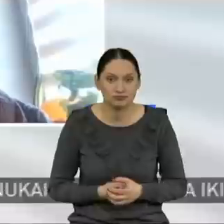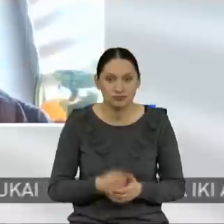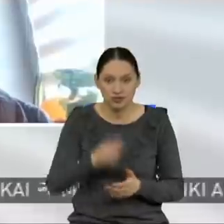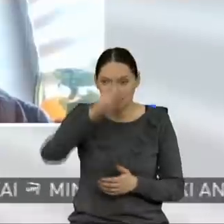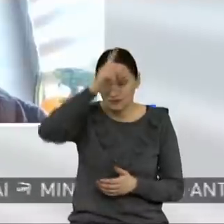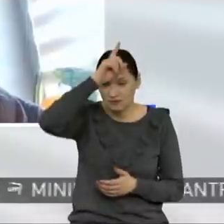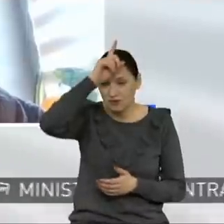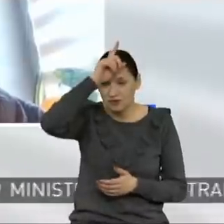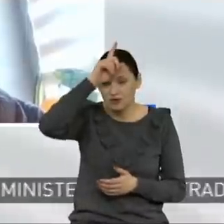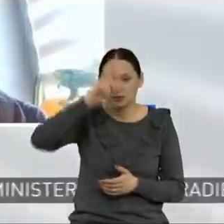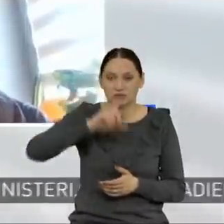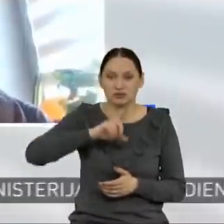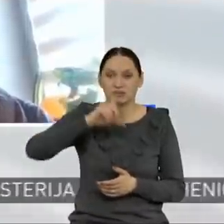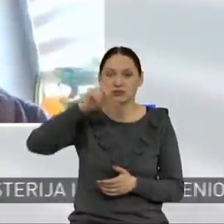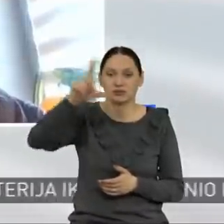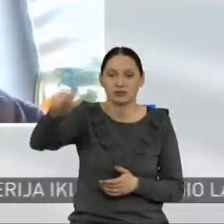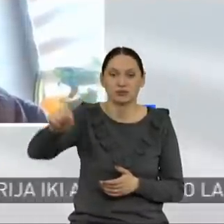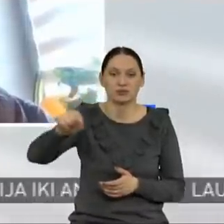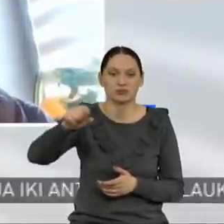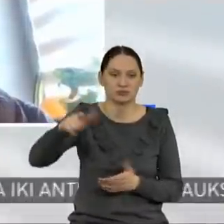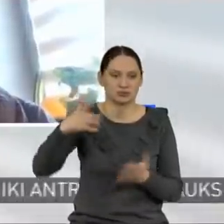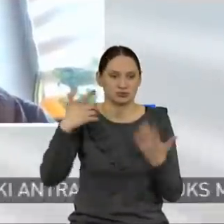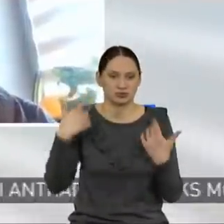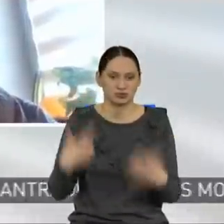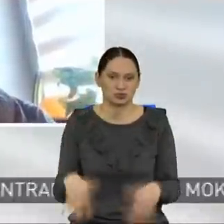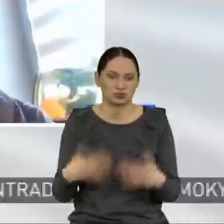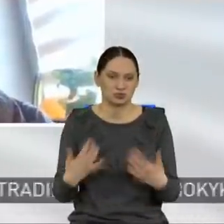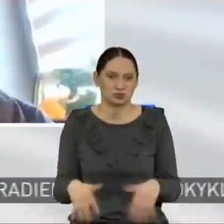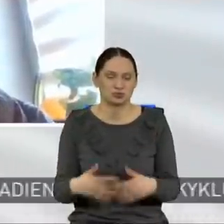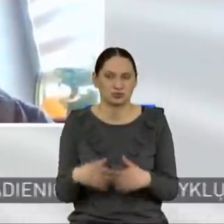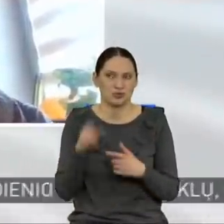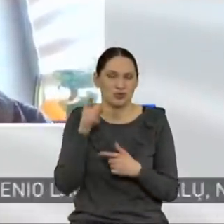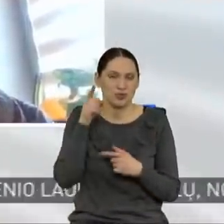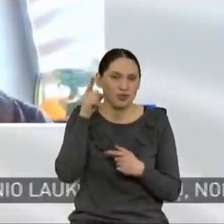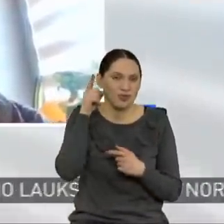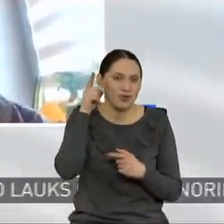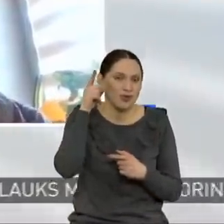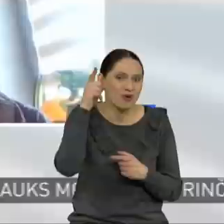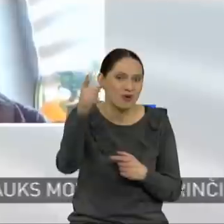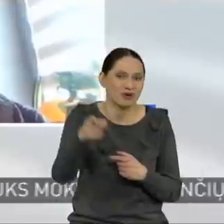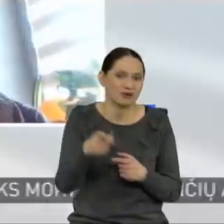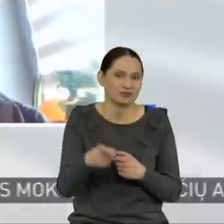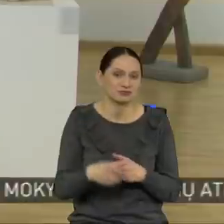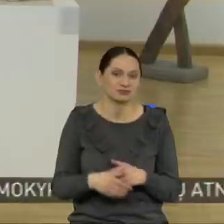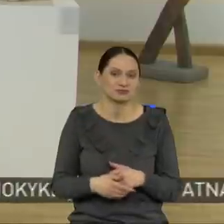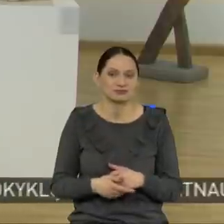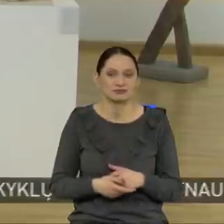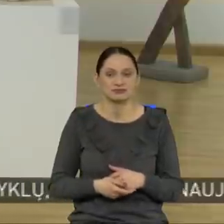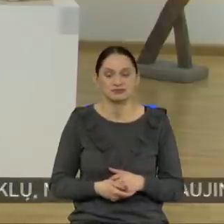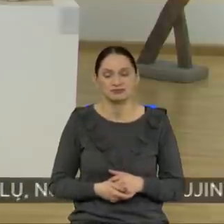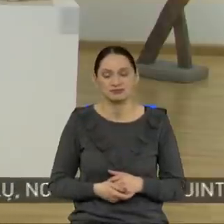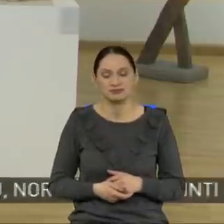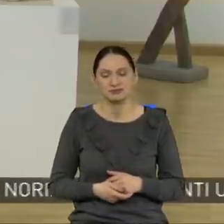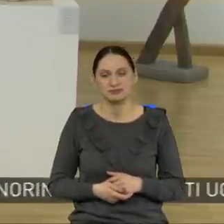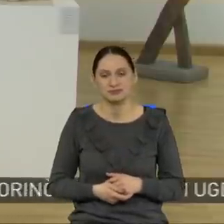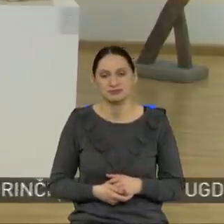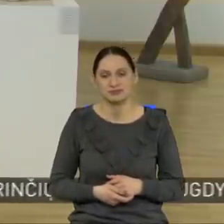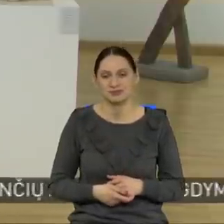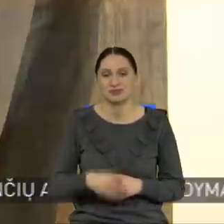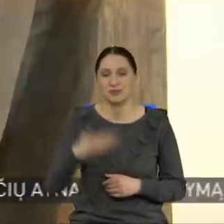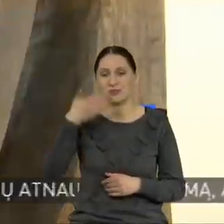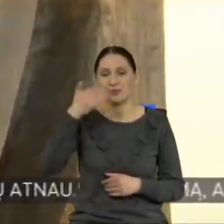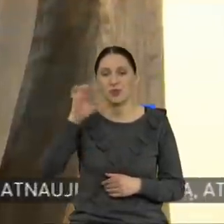iki Niurnbergo ir iš tokio didelio atstumo pargabenti ją į Kasiulio muziejų. Mončio